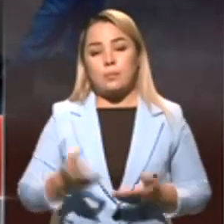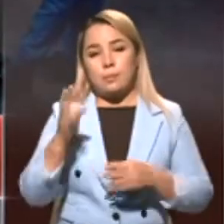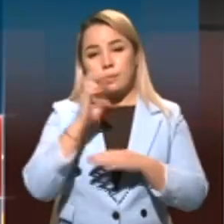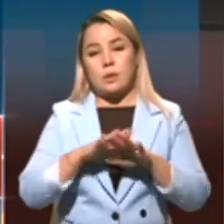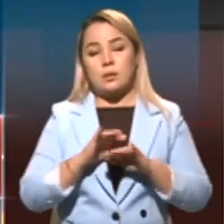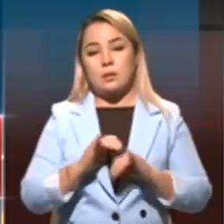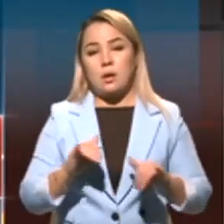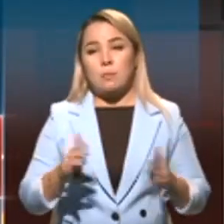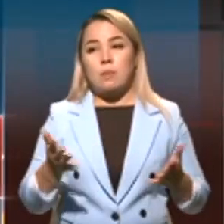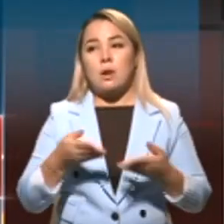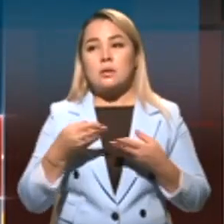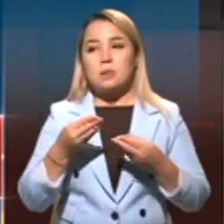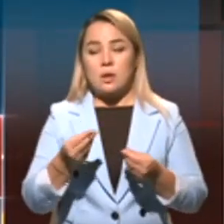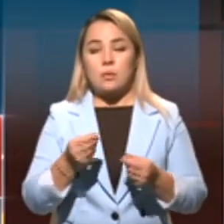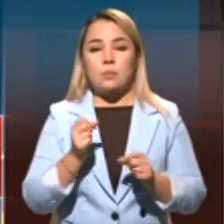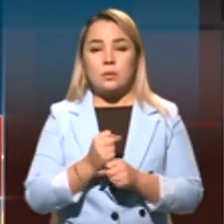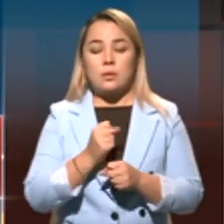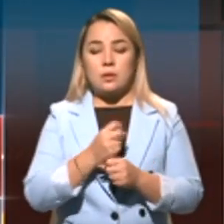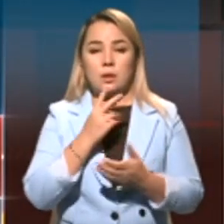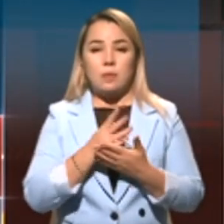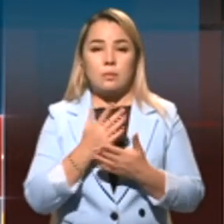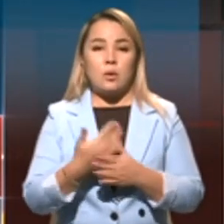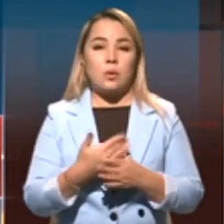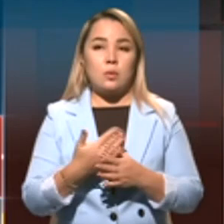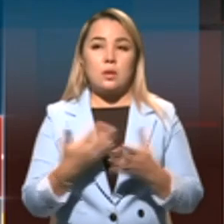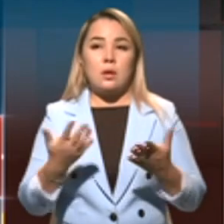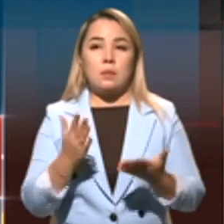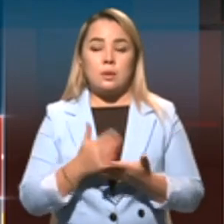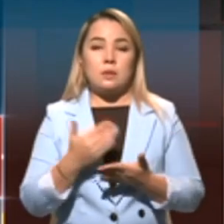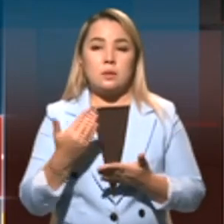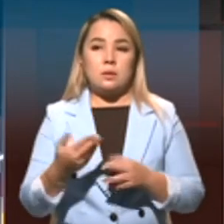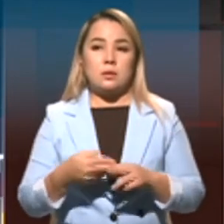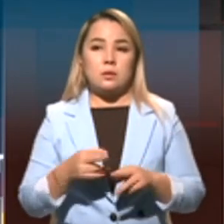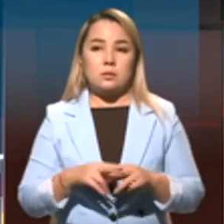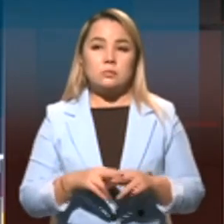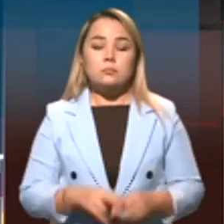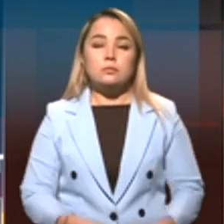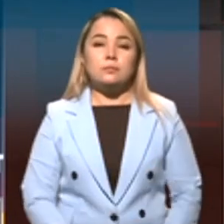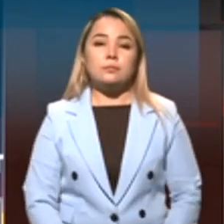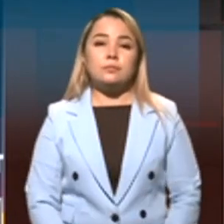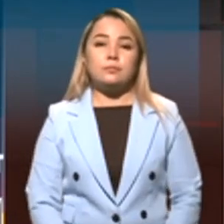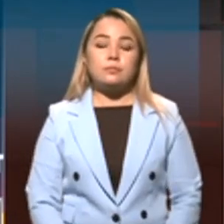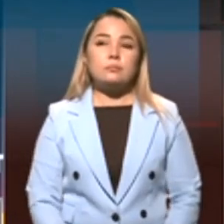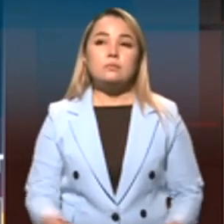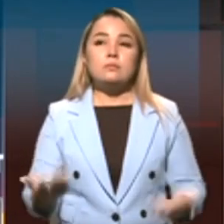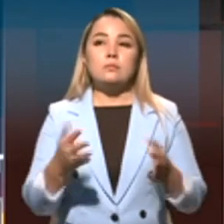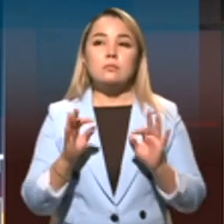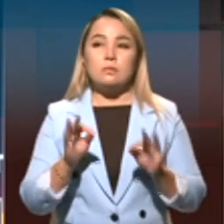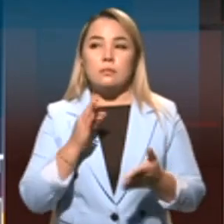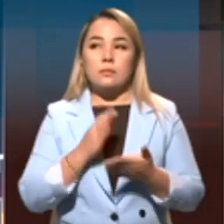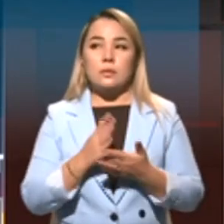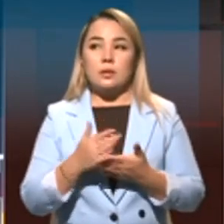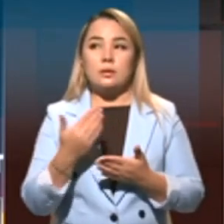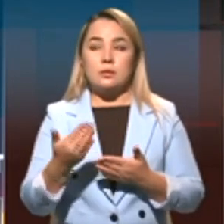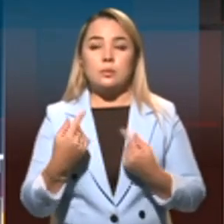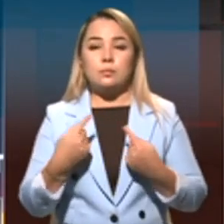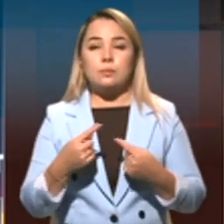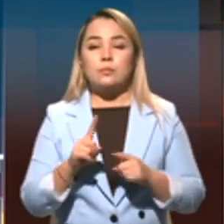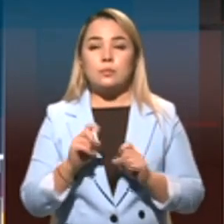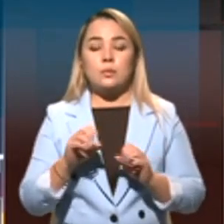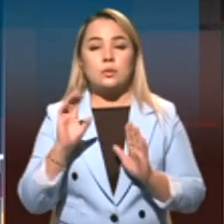дамуына қалай ықпал етеді? Қалай көмек көрсетіп отыр десек немесе? Қайсысы дұрыс болады сұрақтың? Қасқырбек